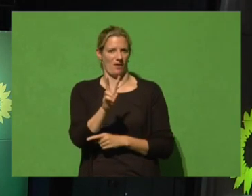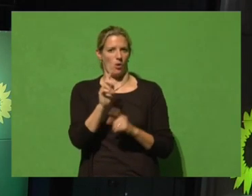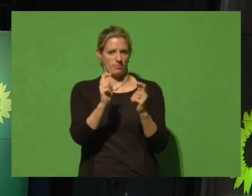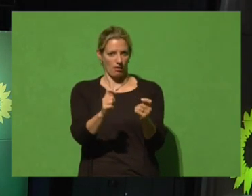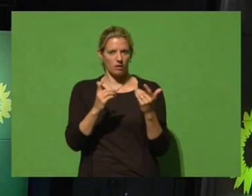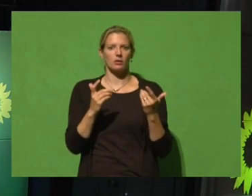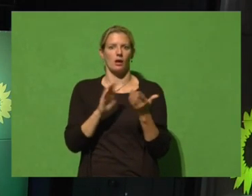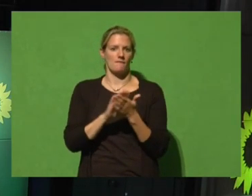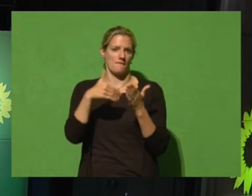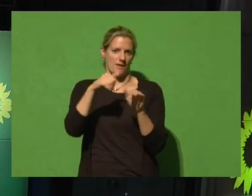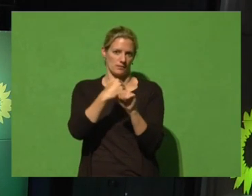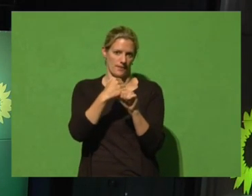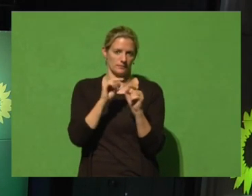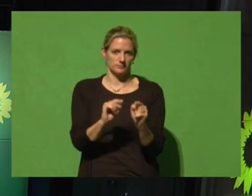vorarbeiten.